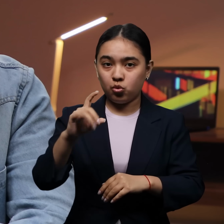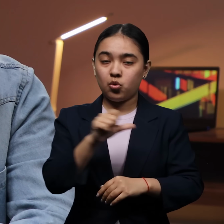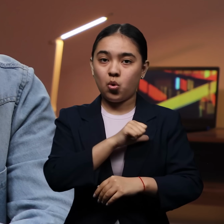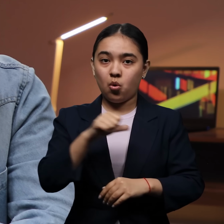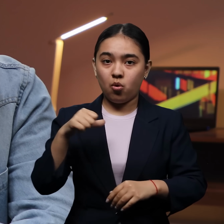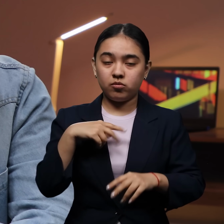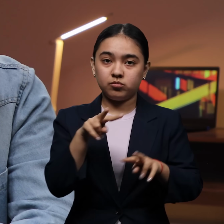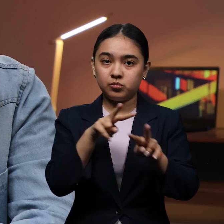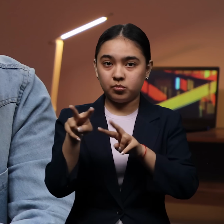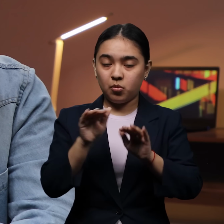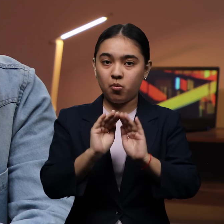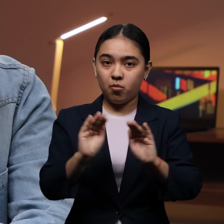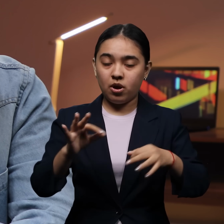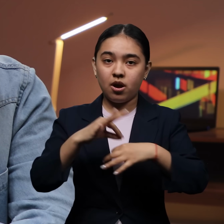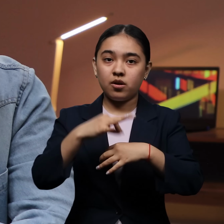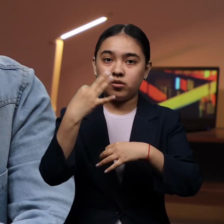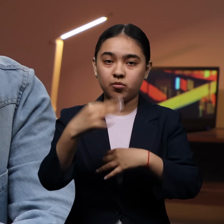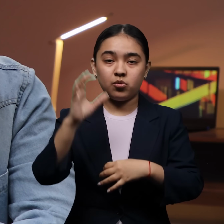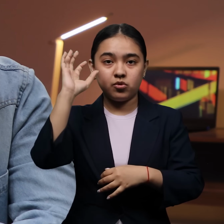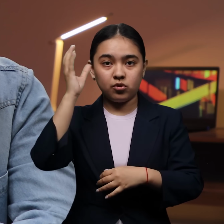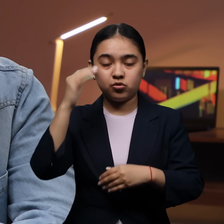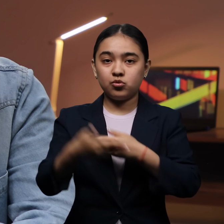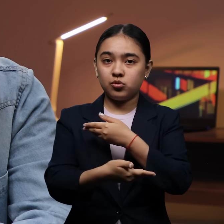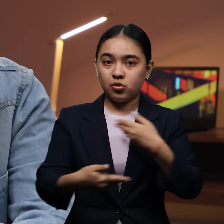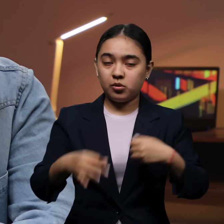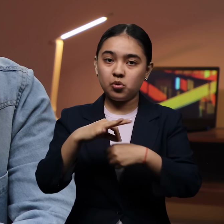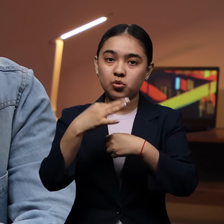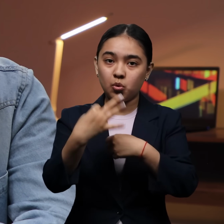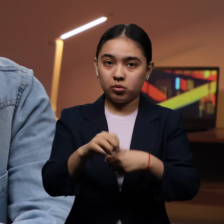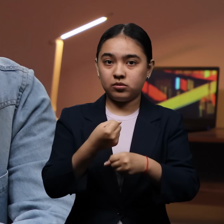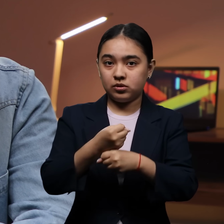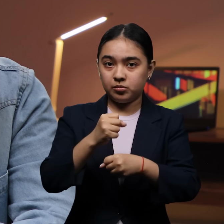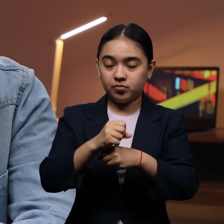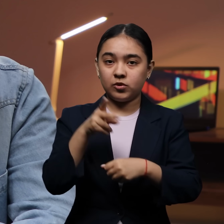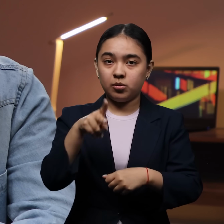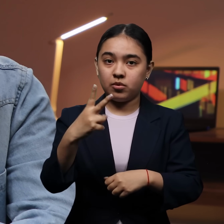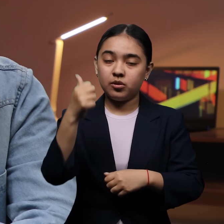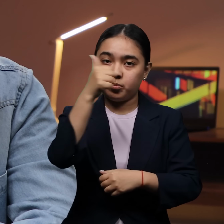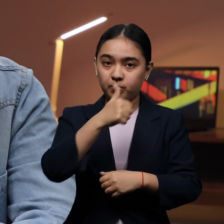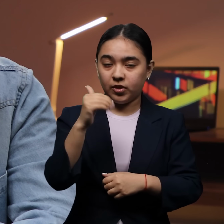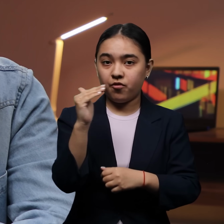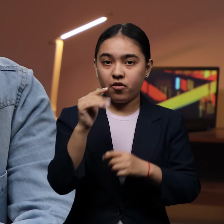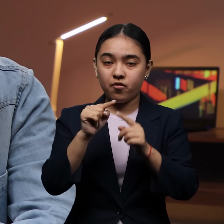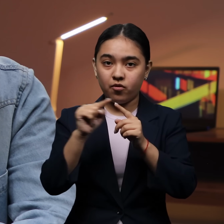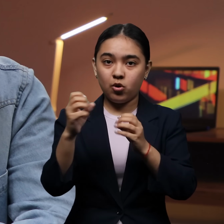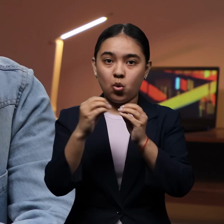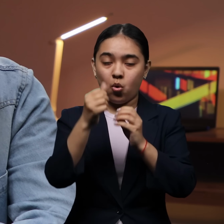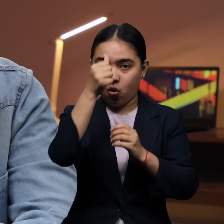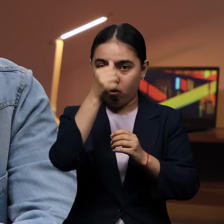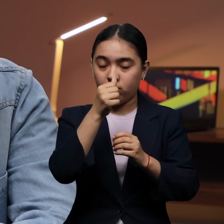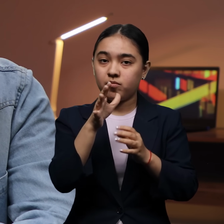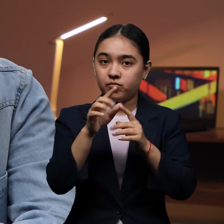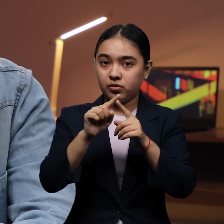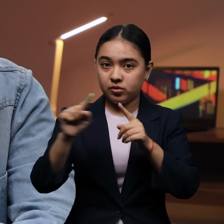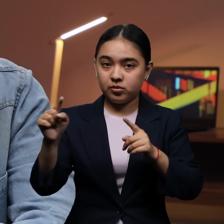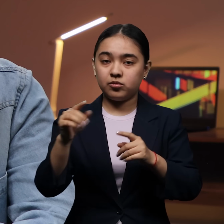esa o'z vasiyligidagi bolalarga shafqatsizlarcha ruhiy va jismoniy zo'rlik ishlatib, ularni 2022 yil fevralgacha 10 oy